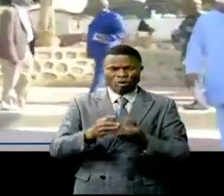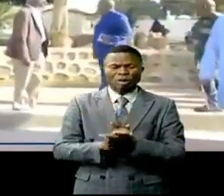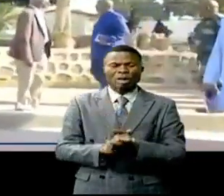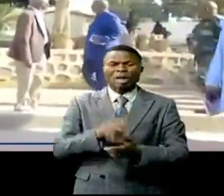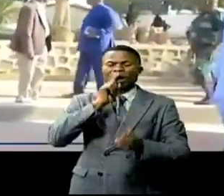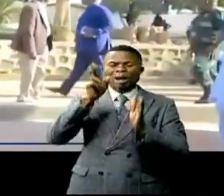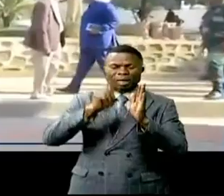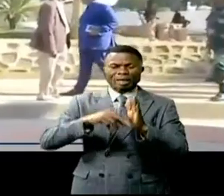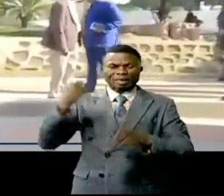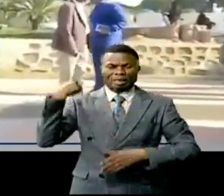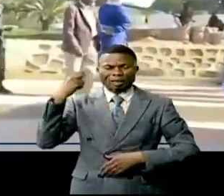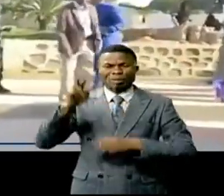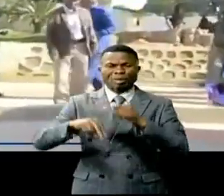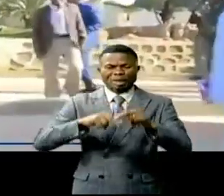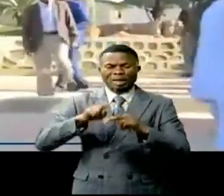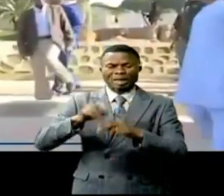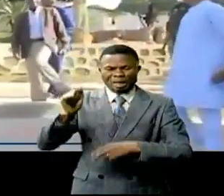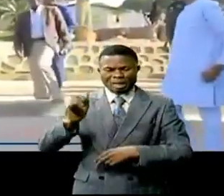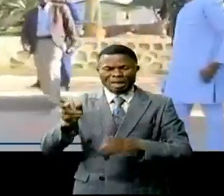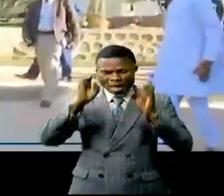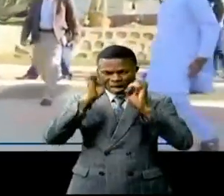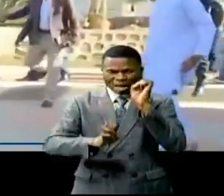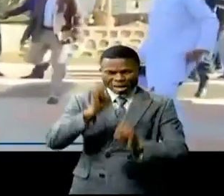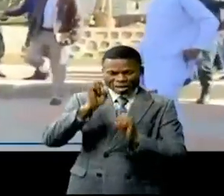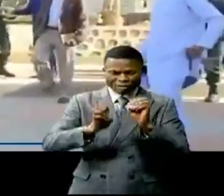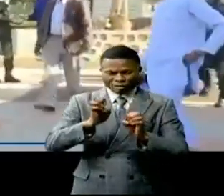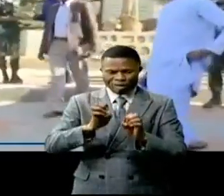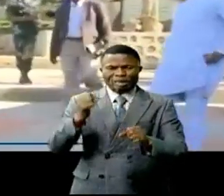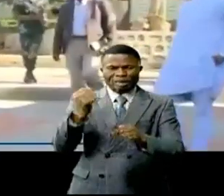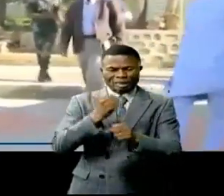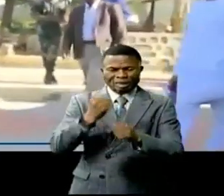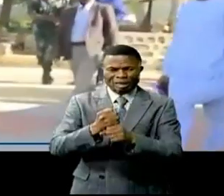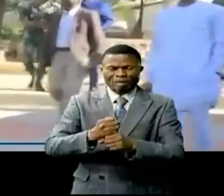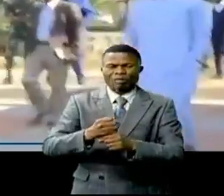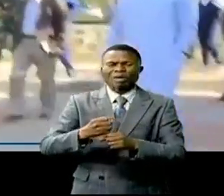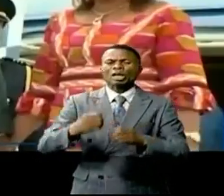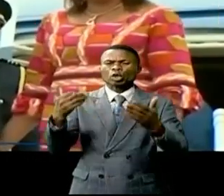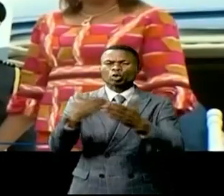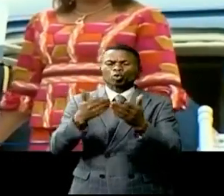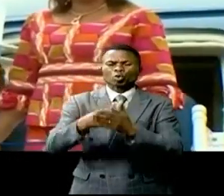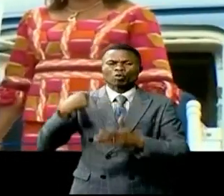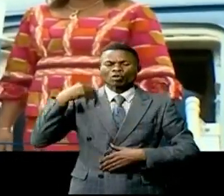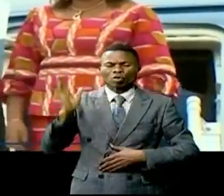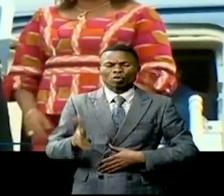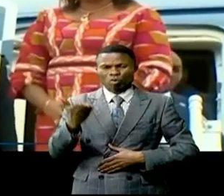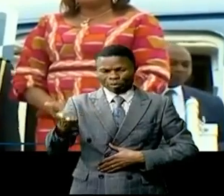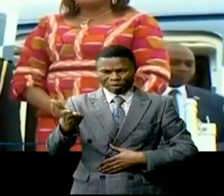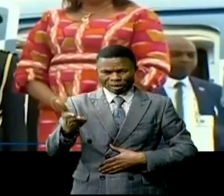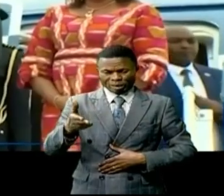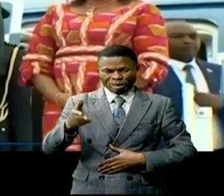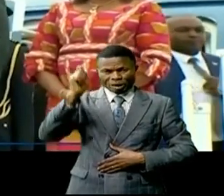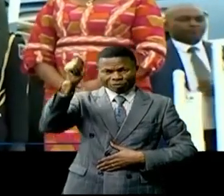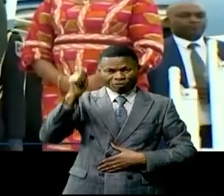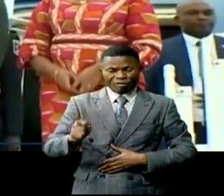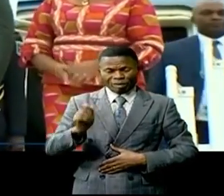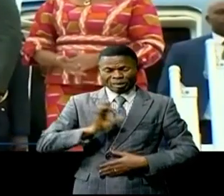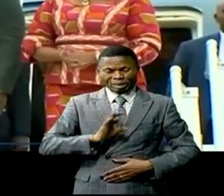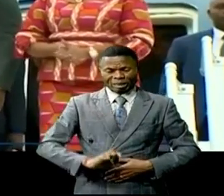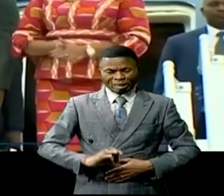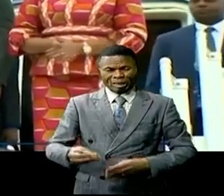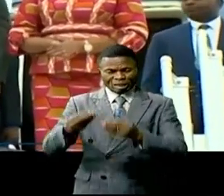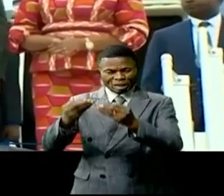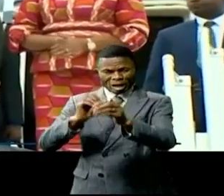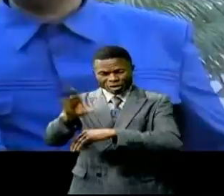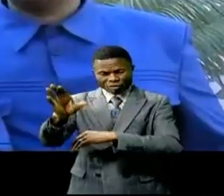parlementaires de l'Ituri est en mission d'évaluation de l'état de siège mis en place par le commandant suprême des forces armées, Félix Antoine Tshisekedi Tshilombo, et